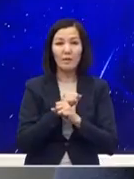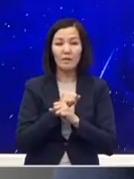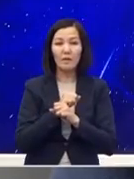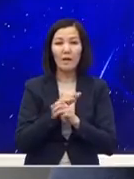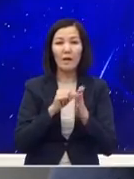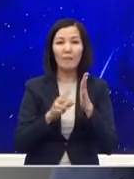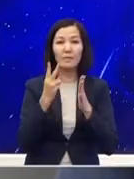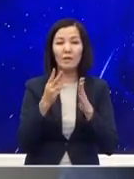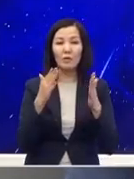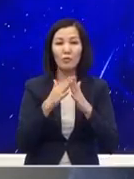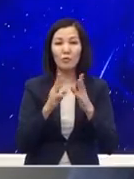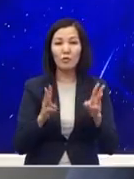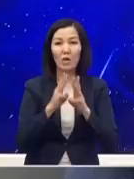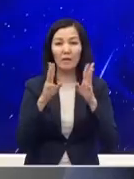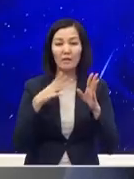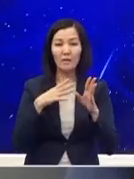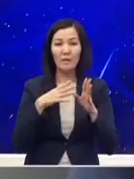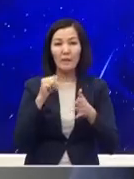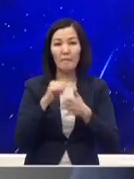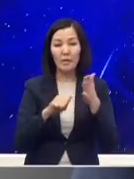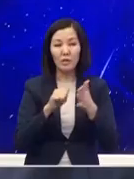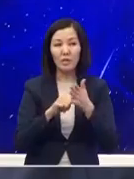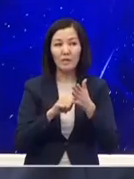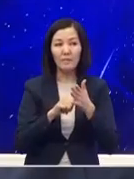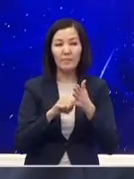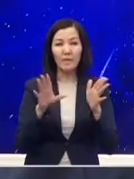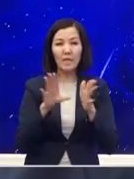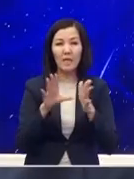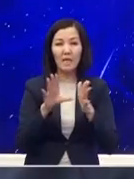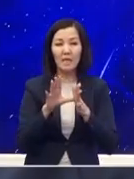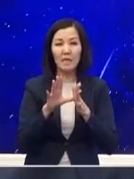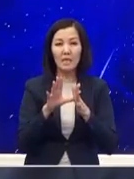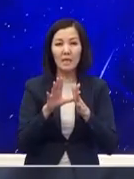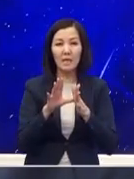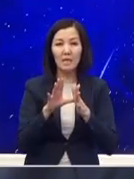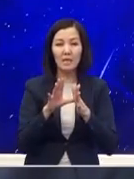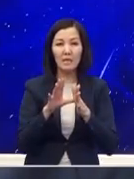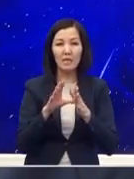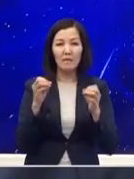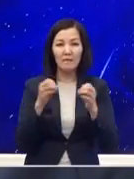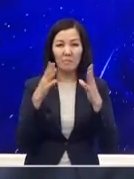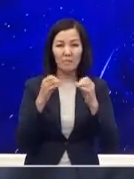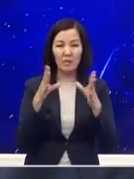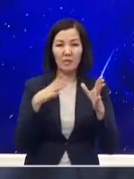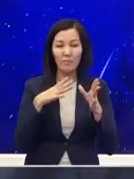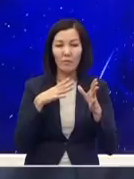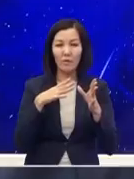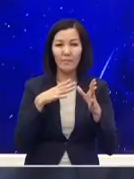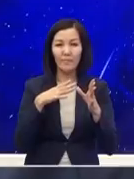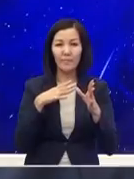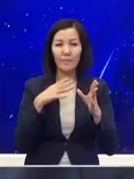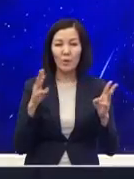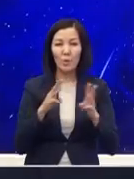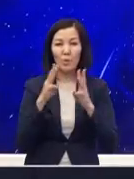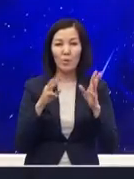үй жануу деп. Тургун үйдүн жануунун себеби электр куралдарынын кыска тыюкталуунан себеп болду өрт